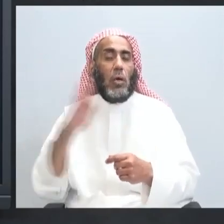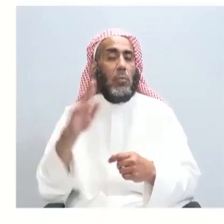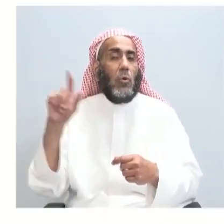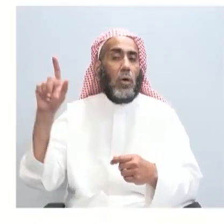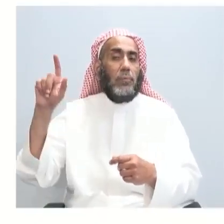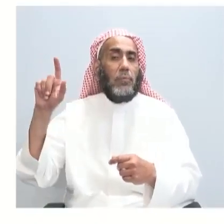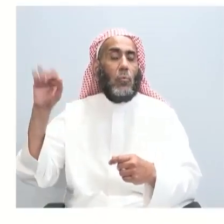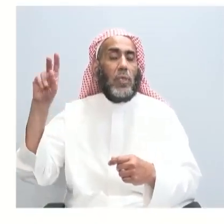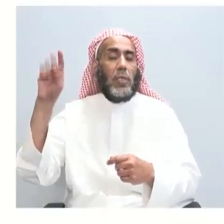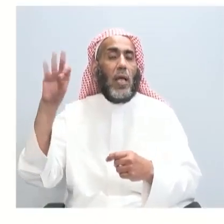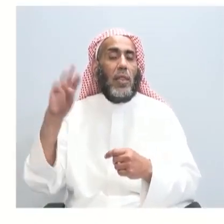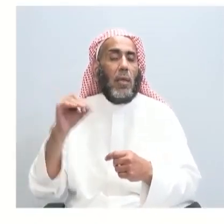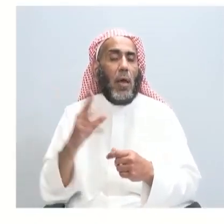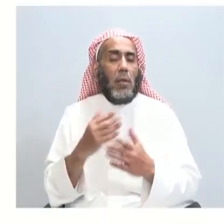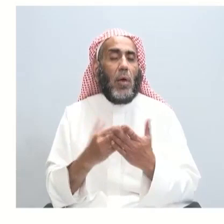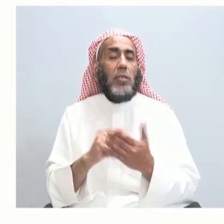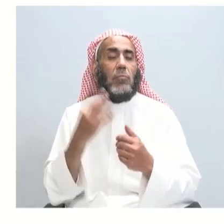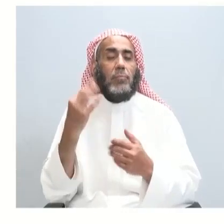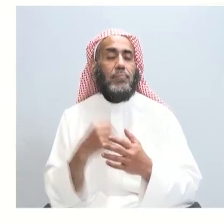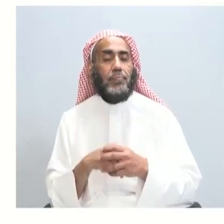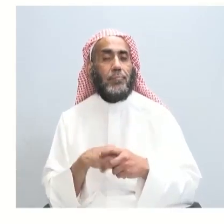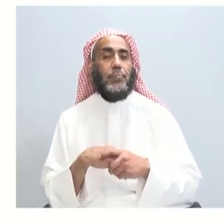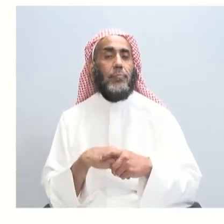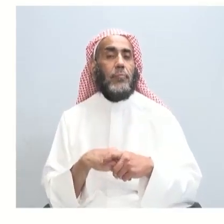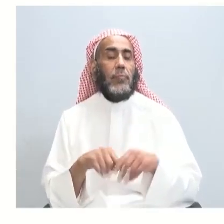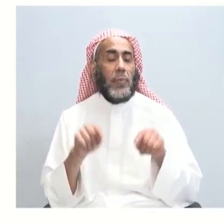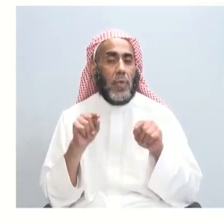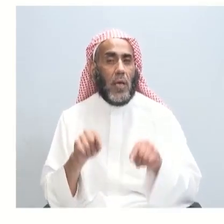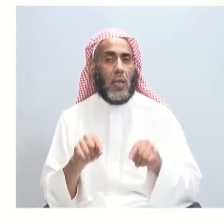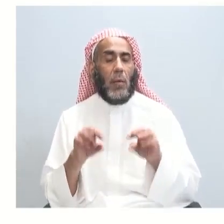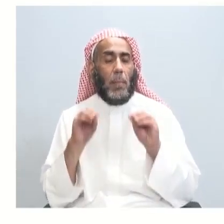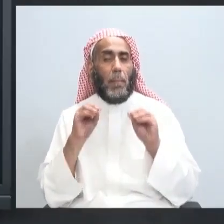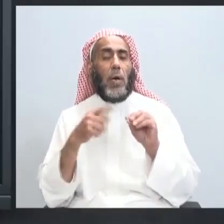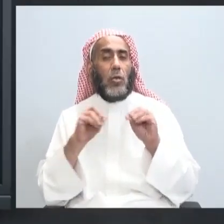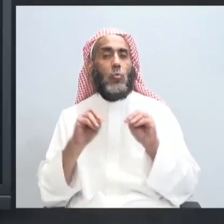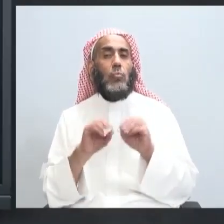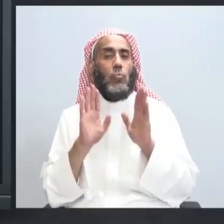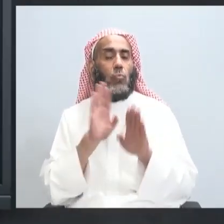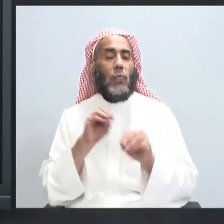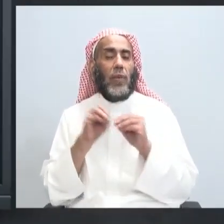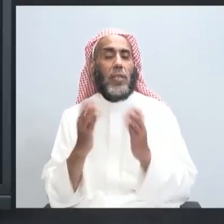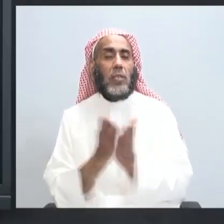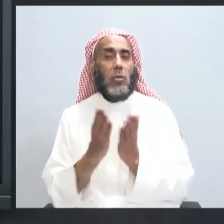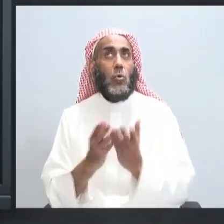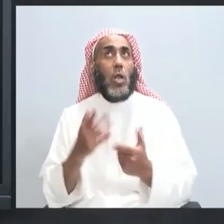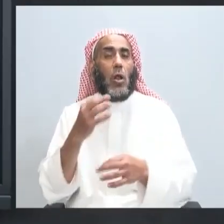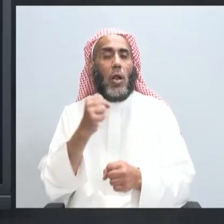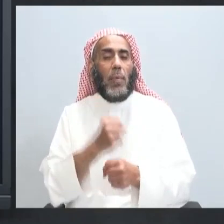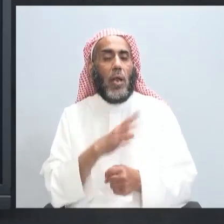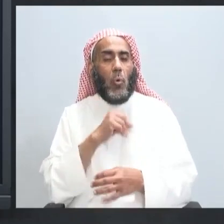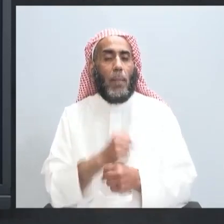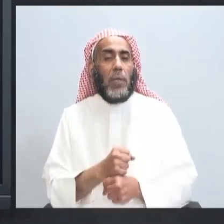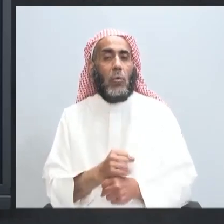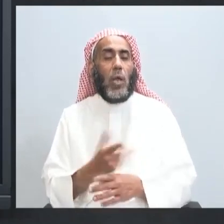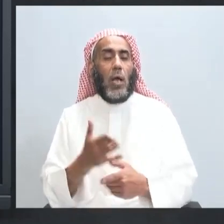وكذلك التهذيب هذه معاجم هذا ما اردنا ان نورده في هذا الدرس وصلى الله وسلم على